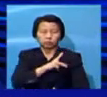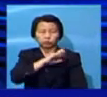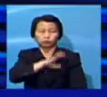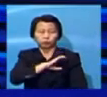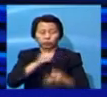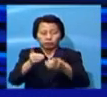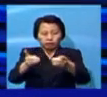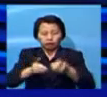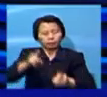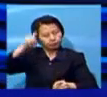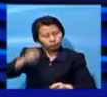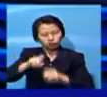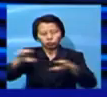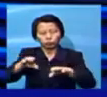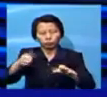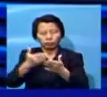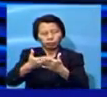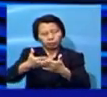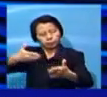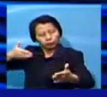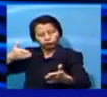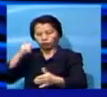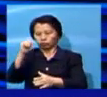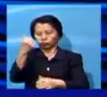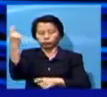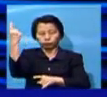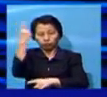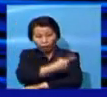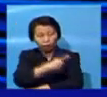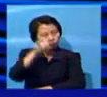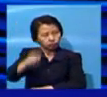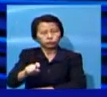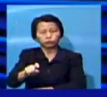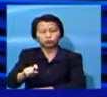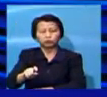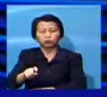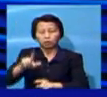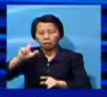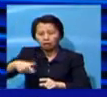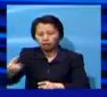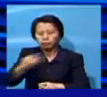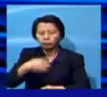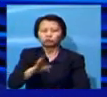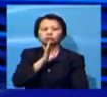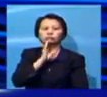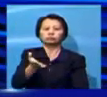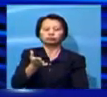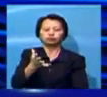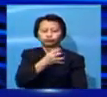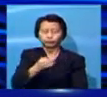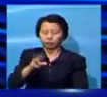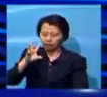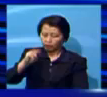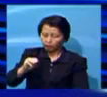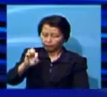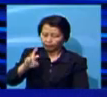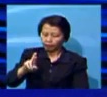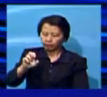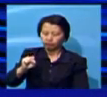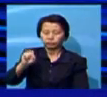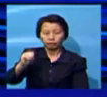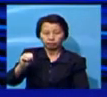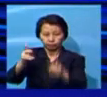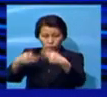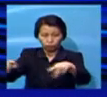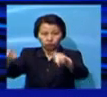polis daerah perlu dibuat dalam masa 10 hari sebelum debat diadakan Selain itu lokasi debat iaitu mrsm Sultan azlan Shah